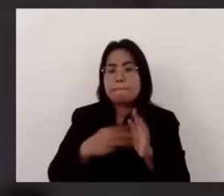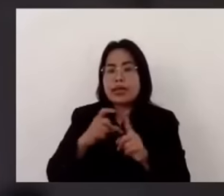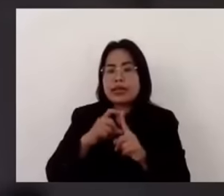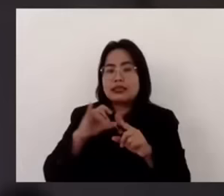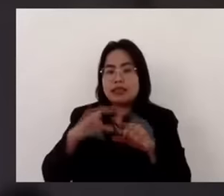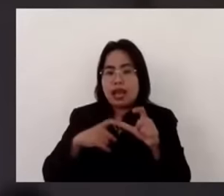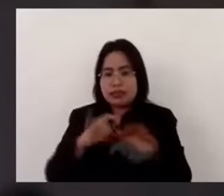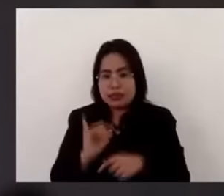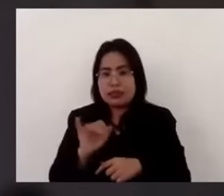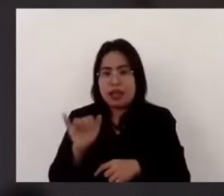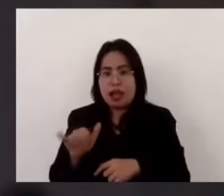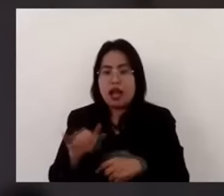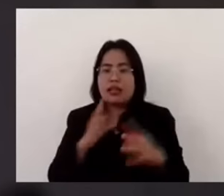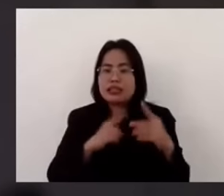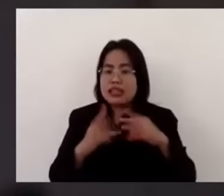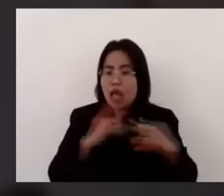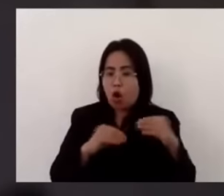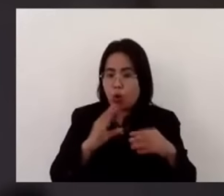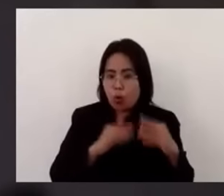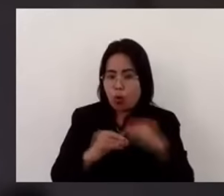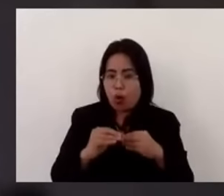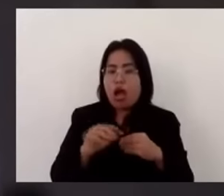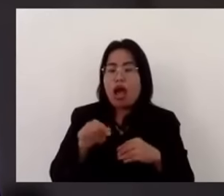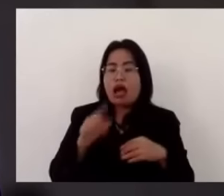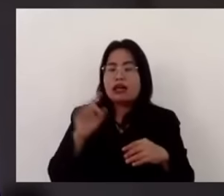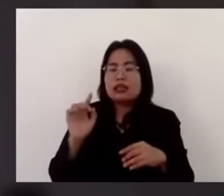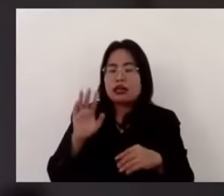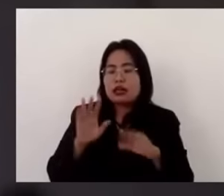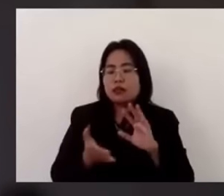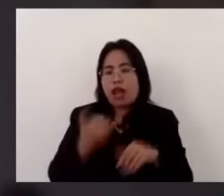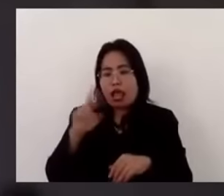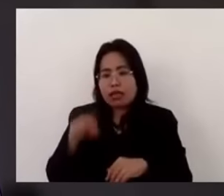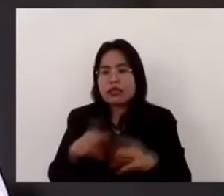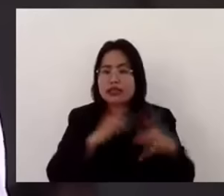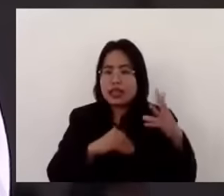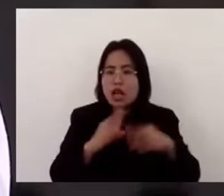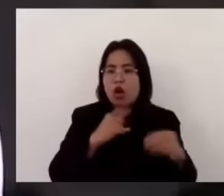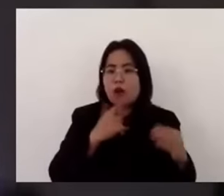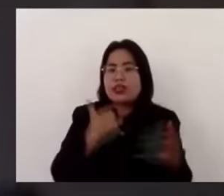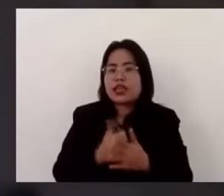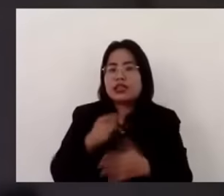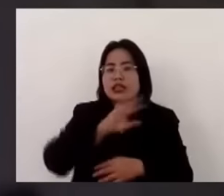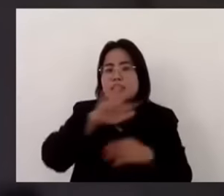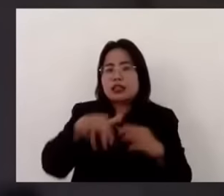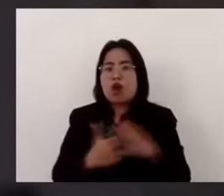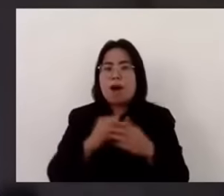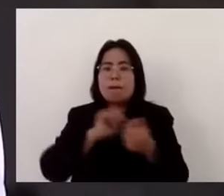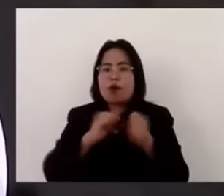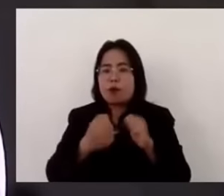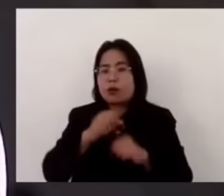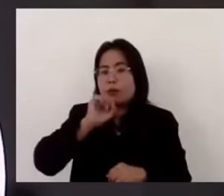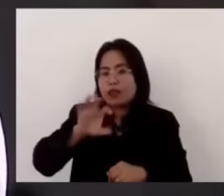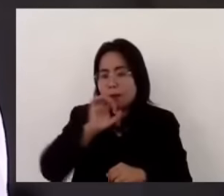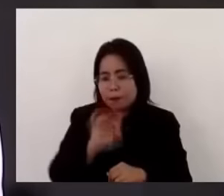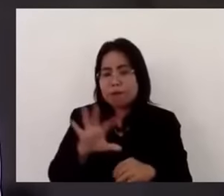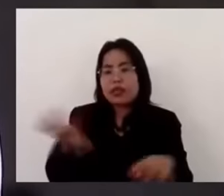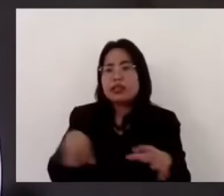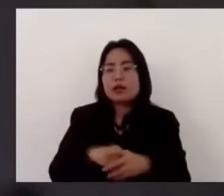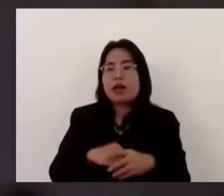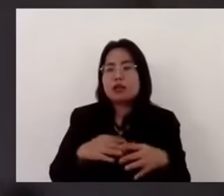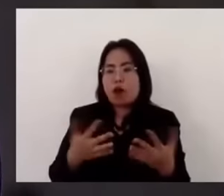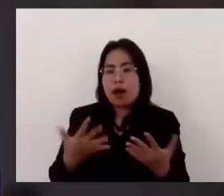saja dialog lagi-lagi dialog ini penting ini semua problem yang disampaikan tadi termasuk